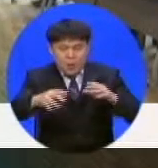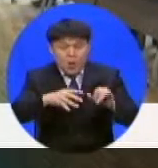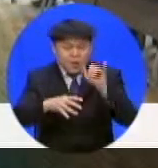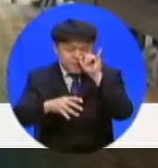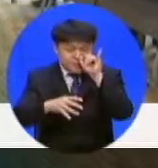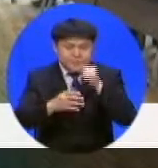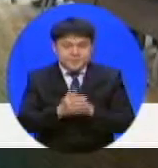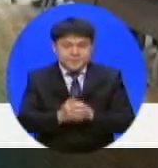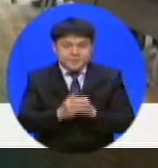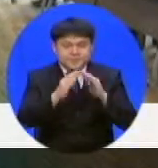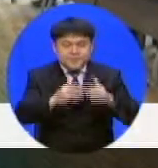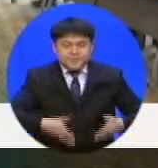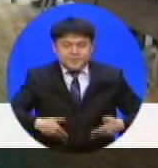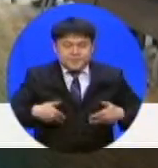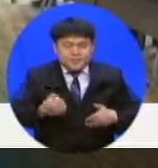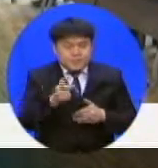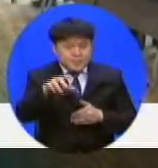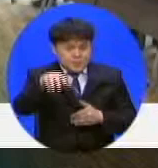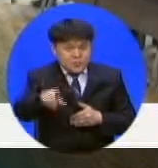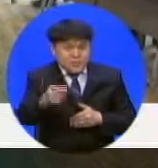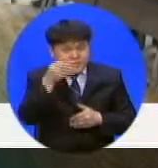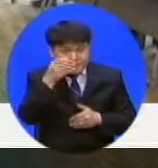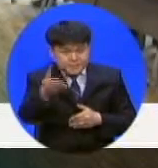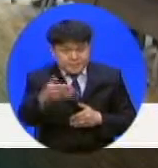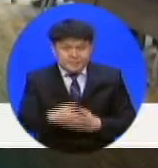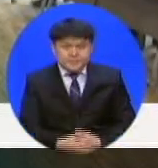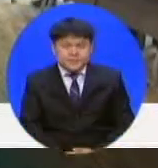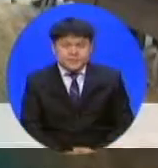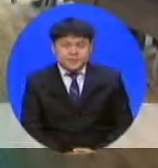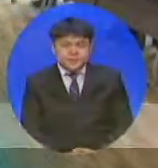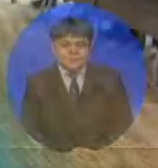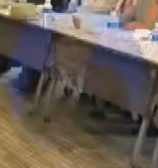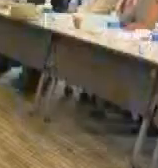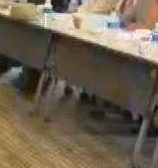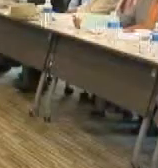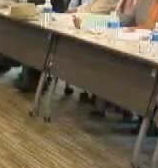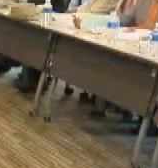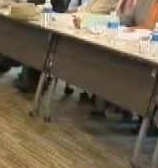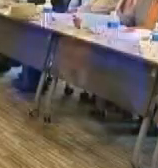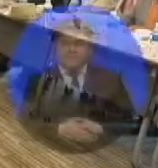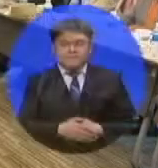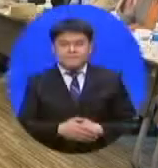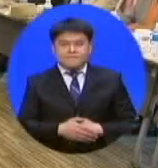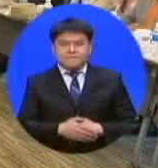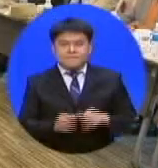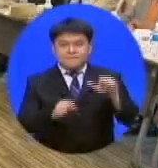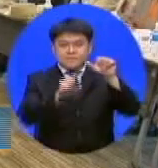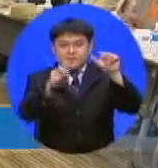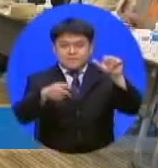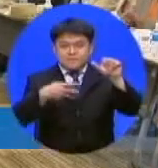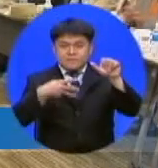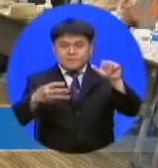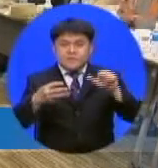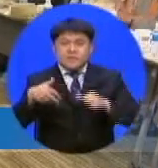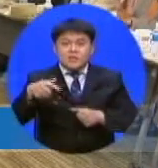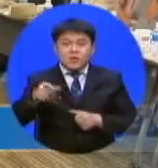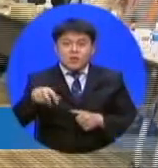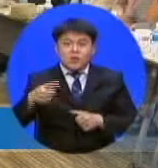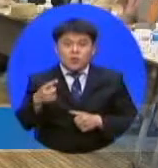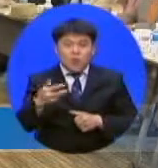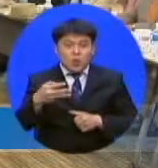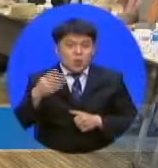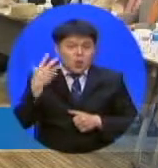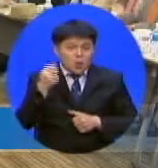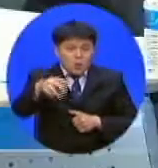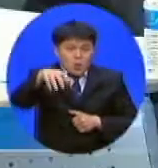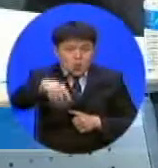열렸습니다. 전남방송본부 이지영 기자가 현장에 다녀왔습니다. 지난 24일 경도 리조트에서 민주당